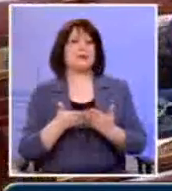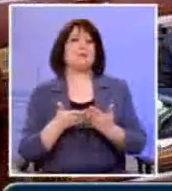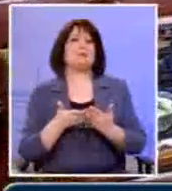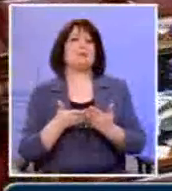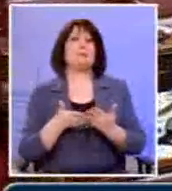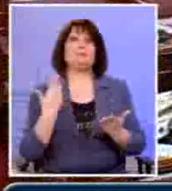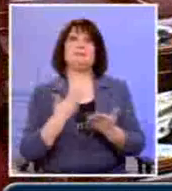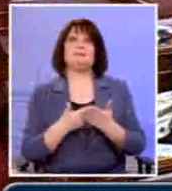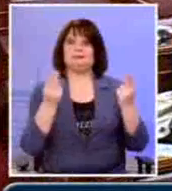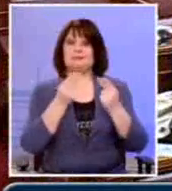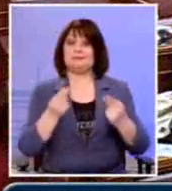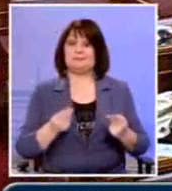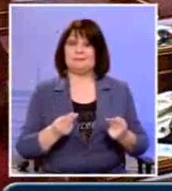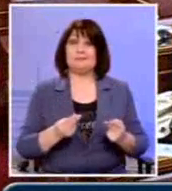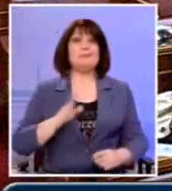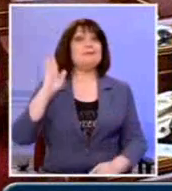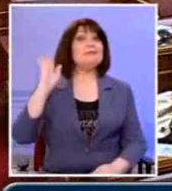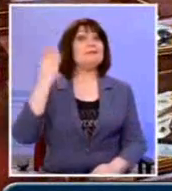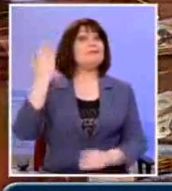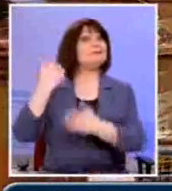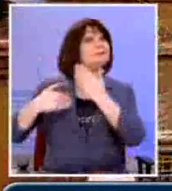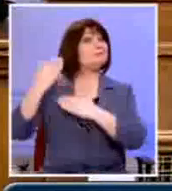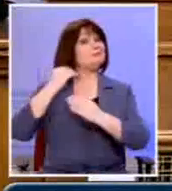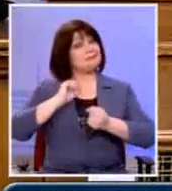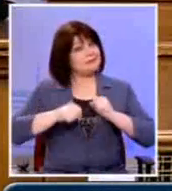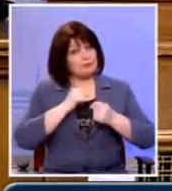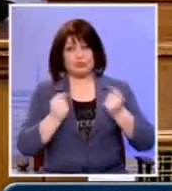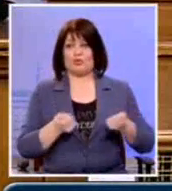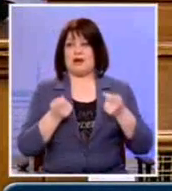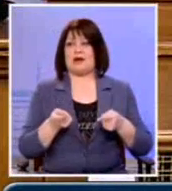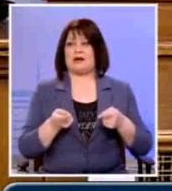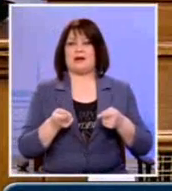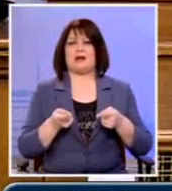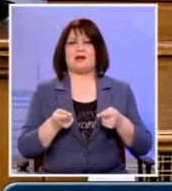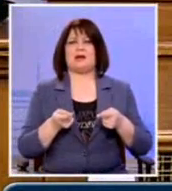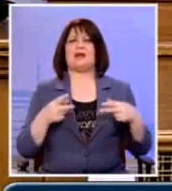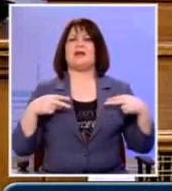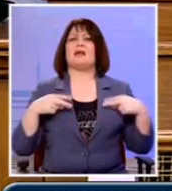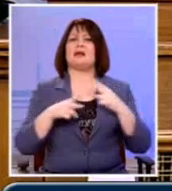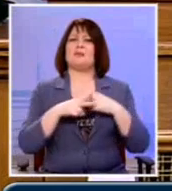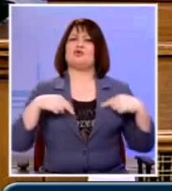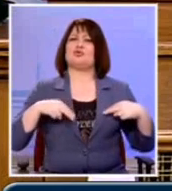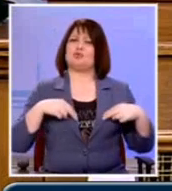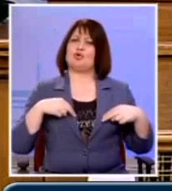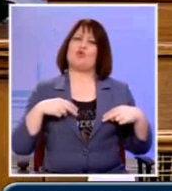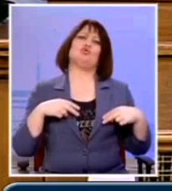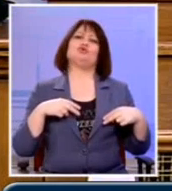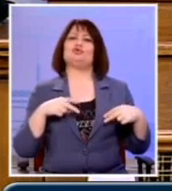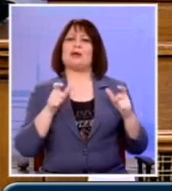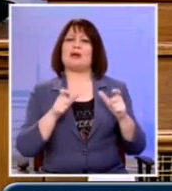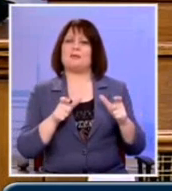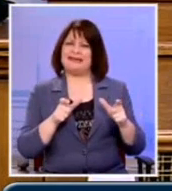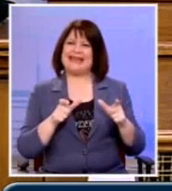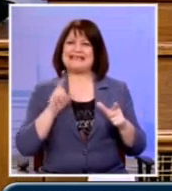με στοιχεία και από τις παρελθούσες δράσεις μας, τα είπε και εγώ στο ήσυχος, στο συνδικαλισμό, στους φορείς,